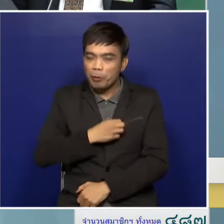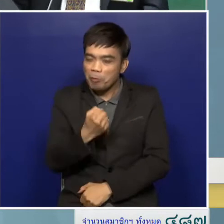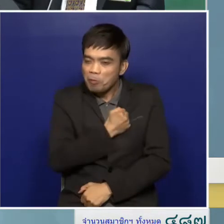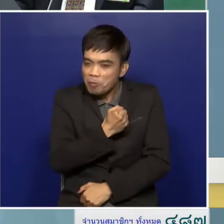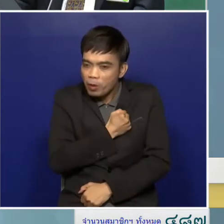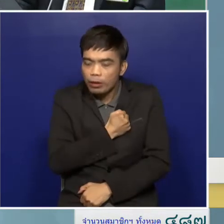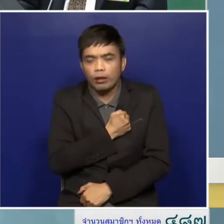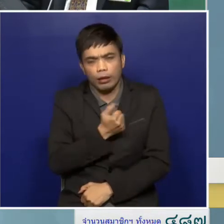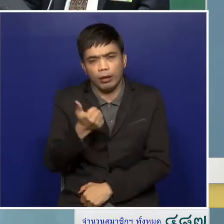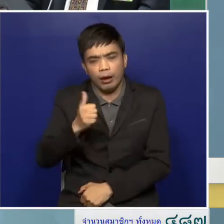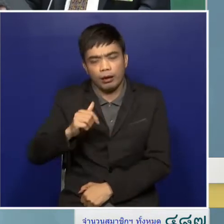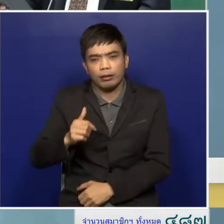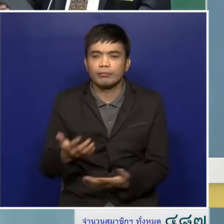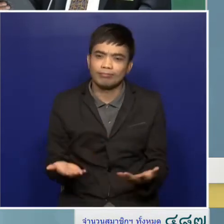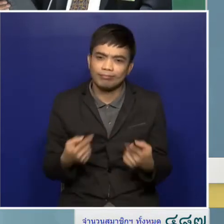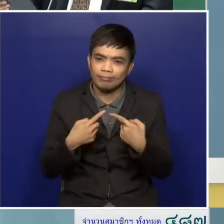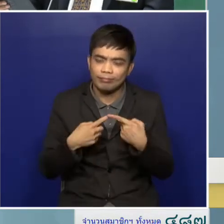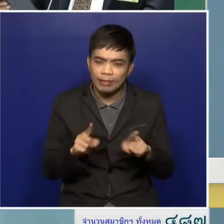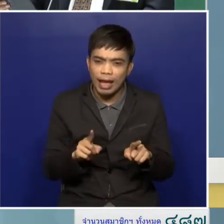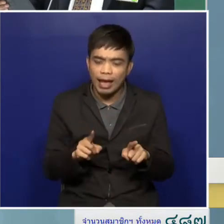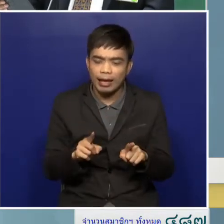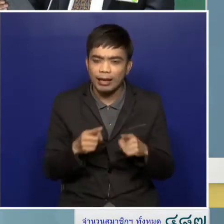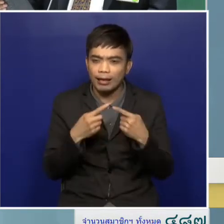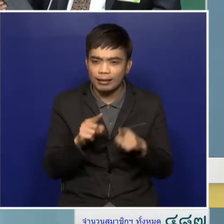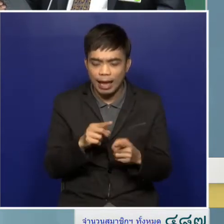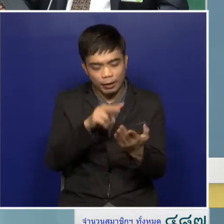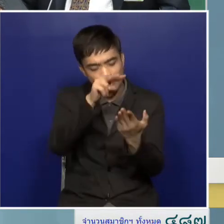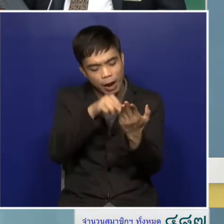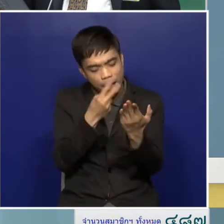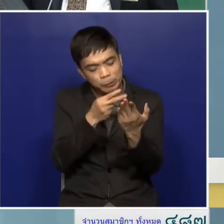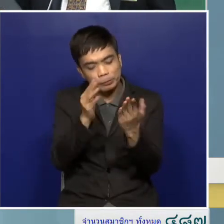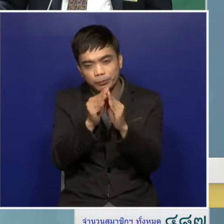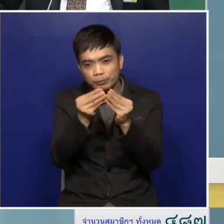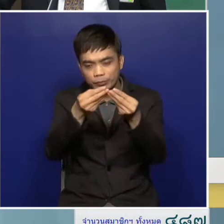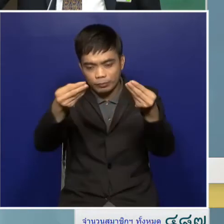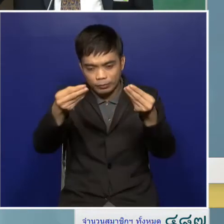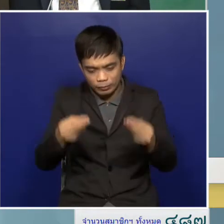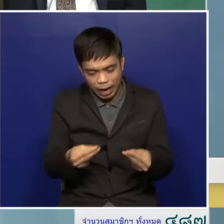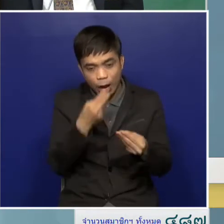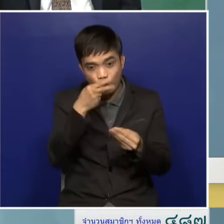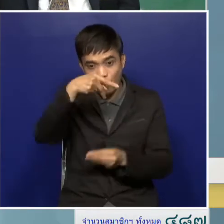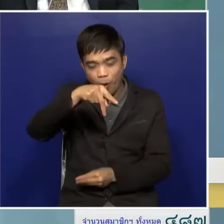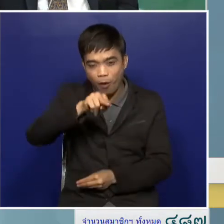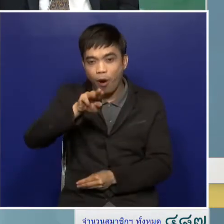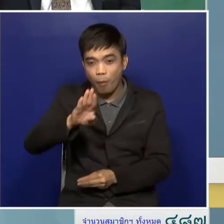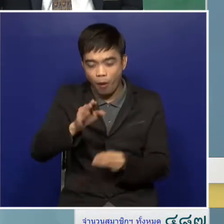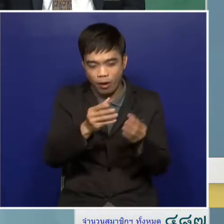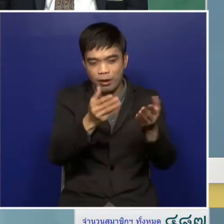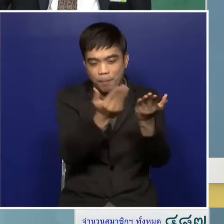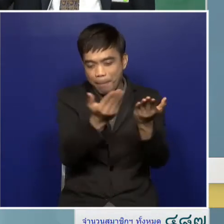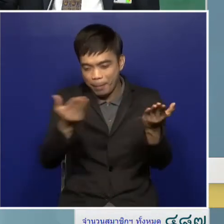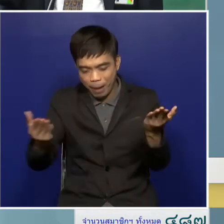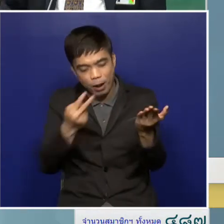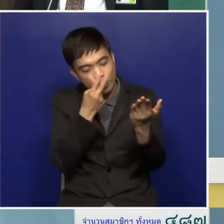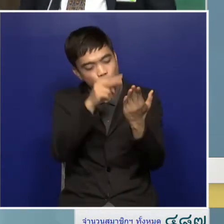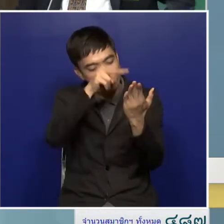แต่ท่านรู้ไหมครับว่าถ้าที่ที่ผมอ่านดูนะครับจากร่างทั้ง 3ฉบับก็ได้